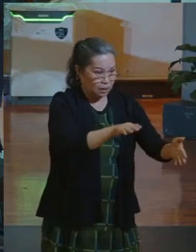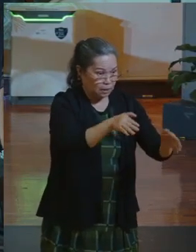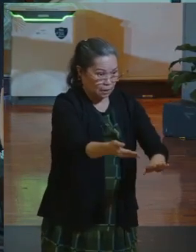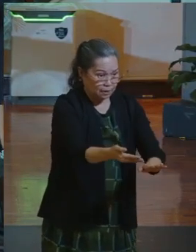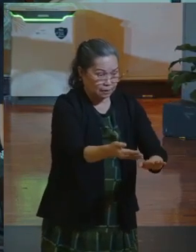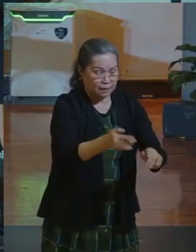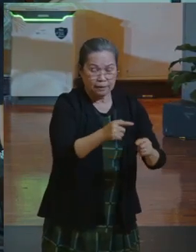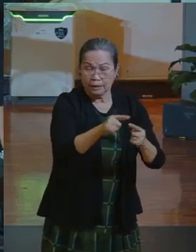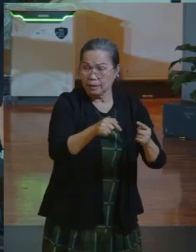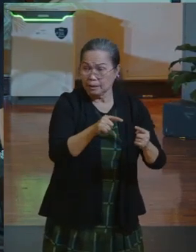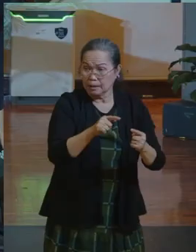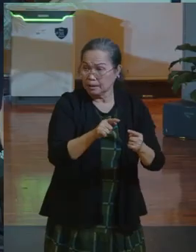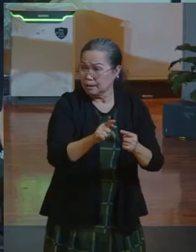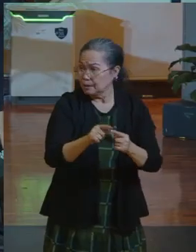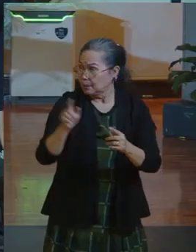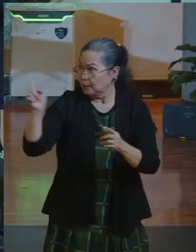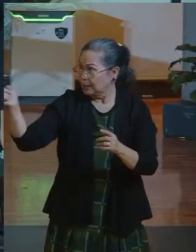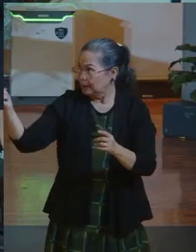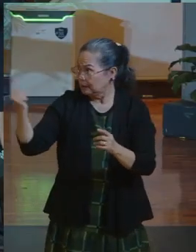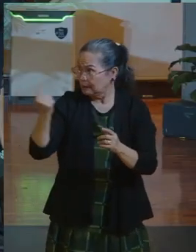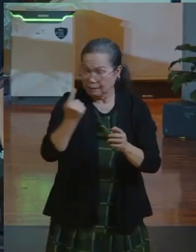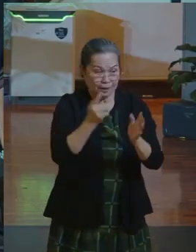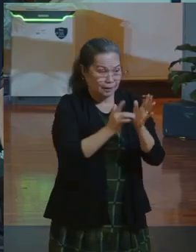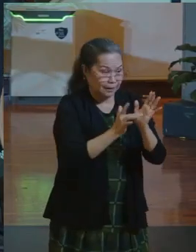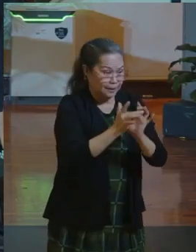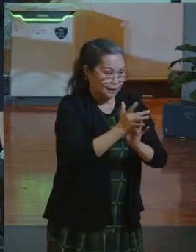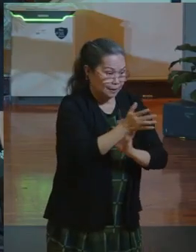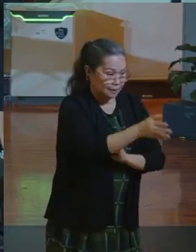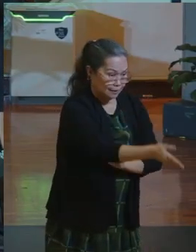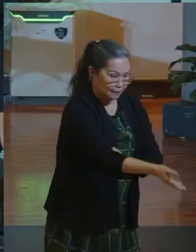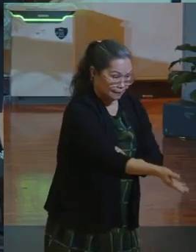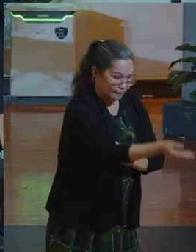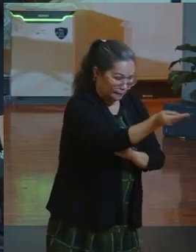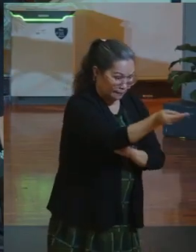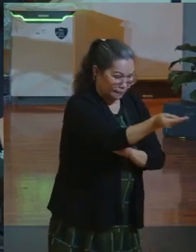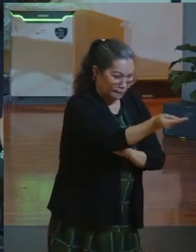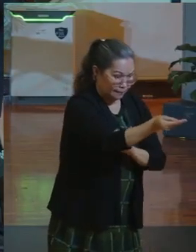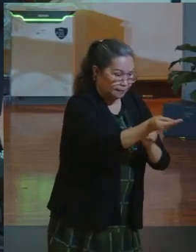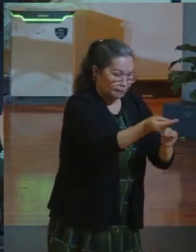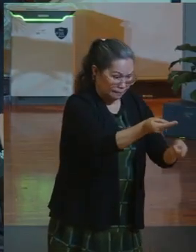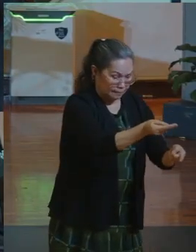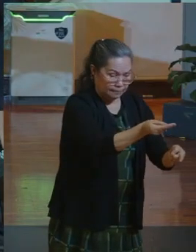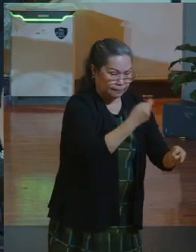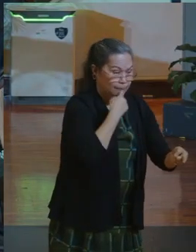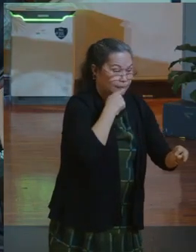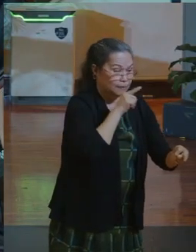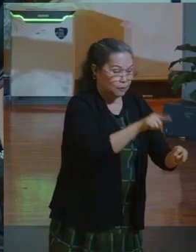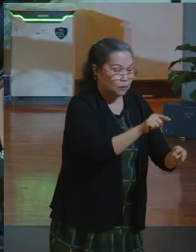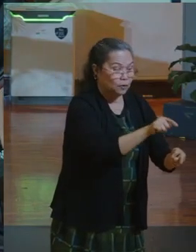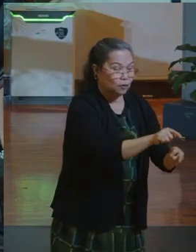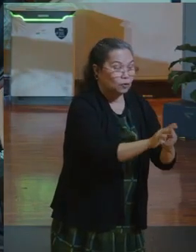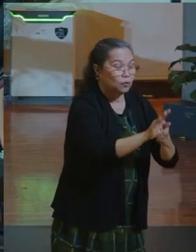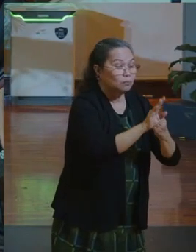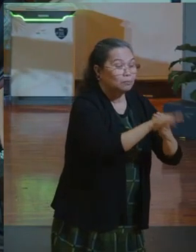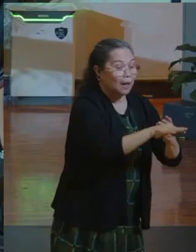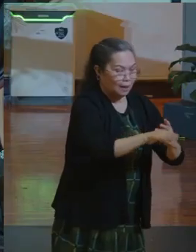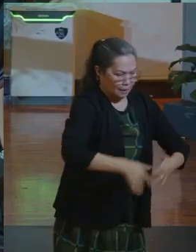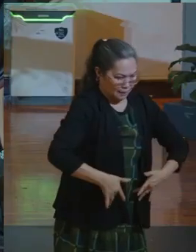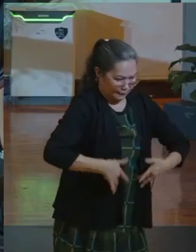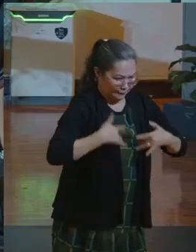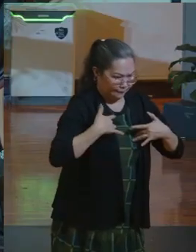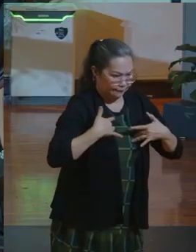nung siya ay hawakan ng ating Panginoon at utusan na bumalik ang kanyang